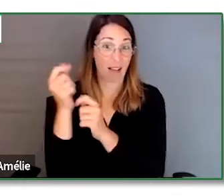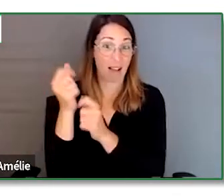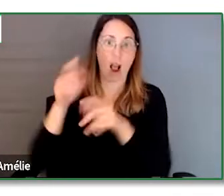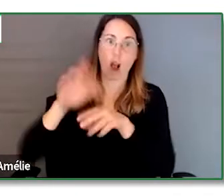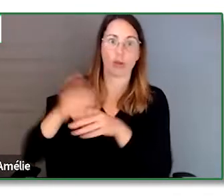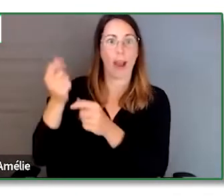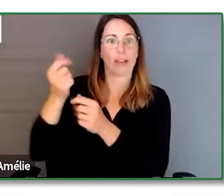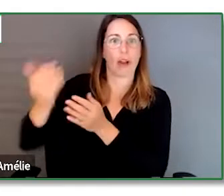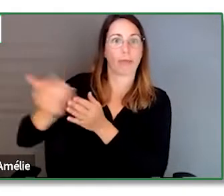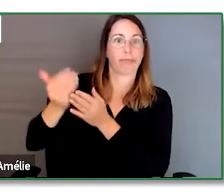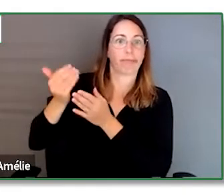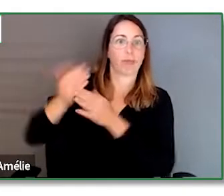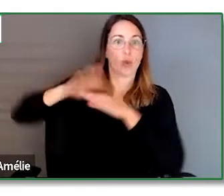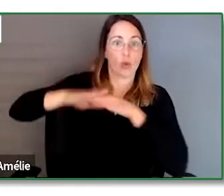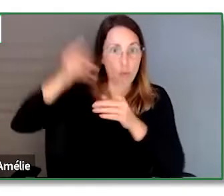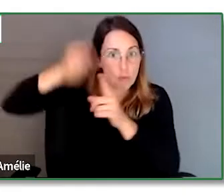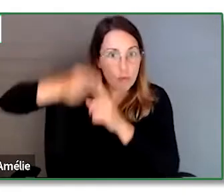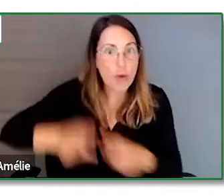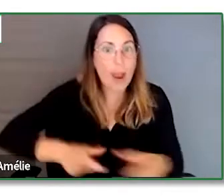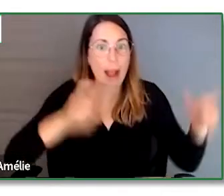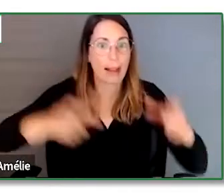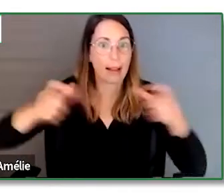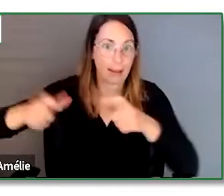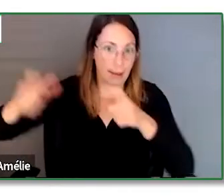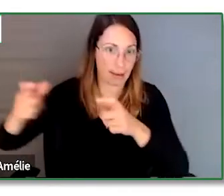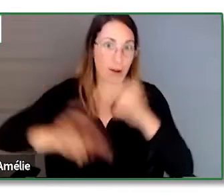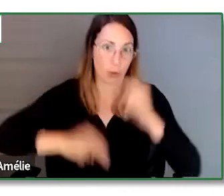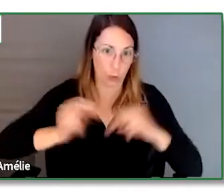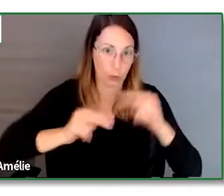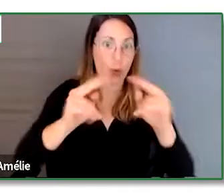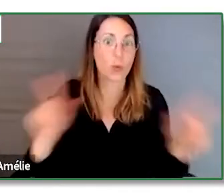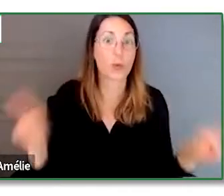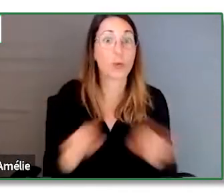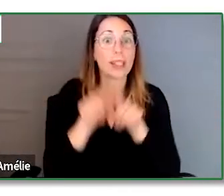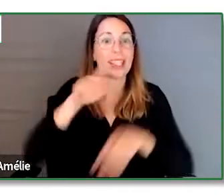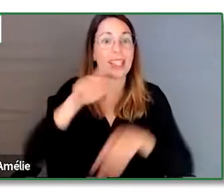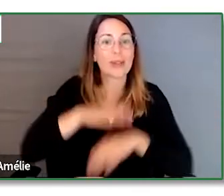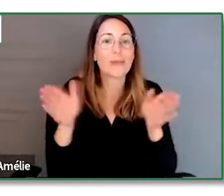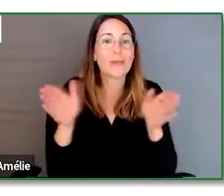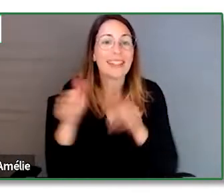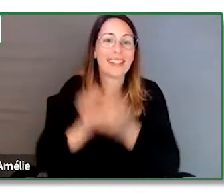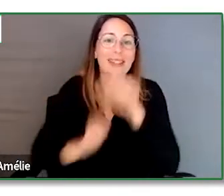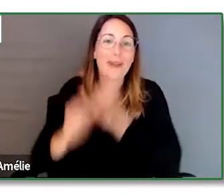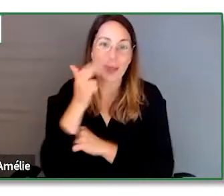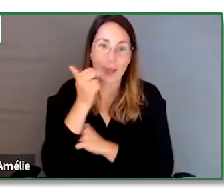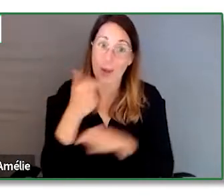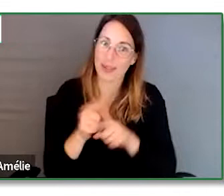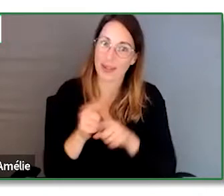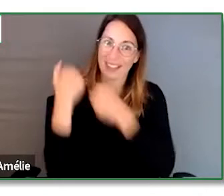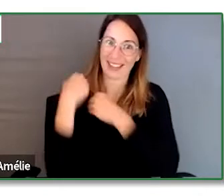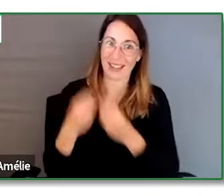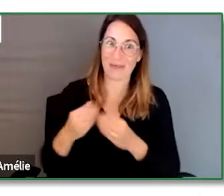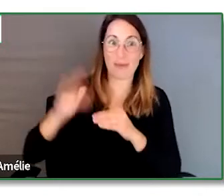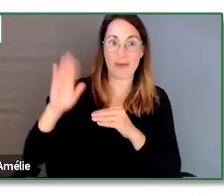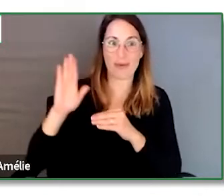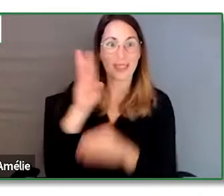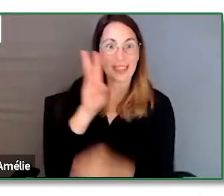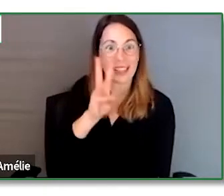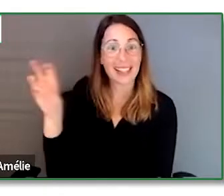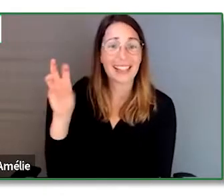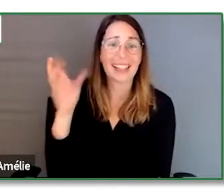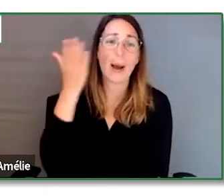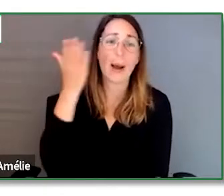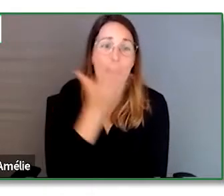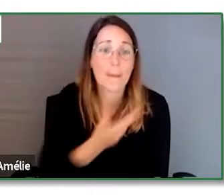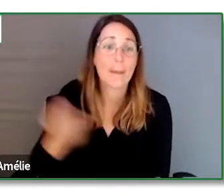infrastructure. Et puis, pour la petite anecdote, on est responsable de plus de 600 belles chaises rouges qui sont